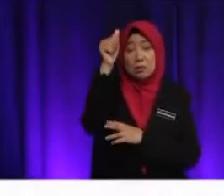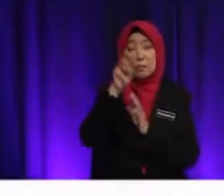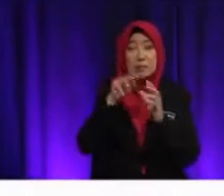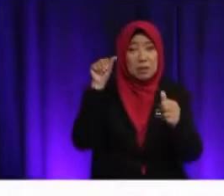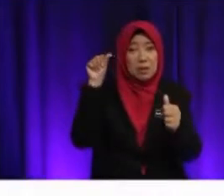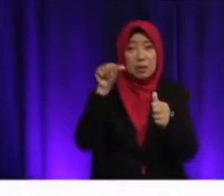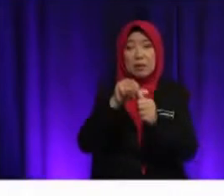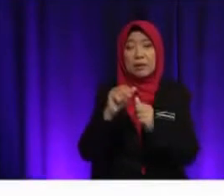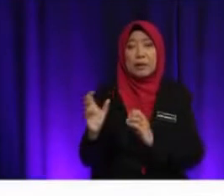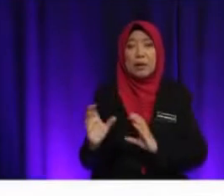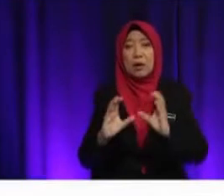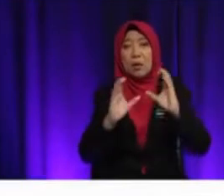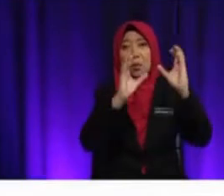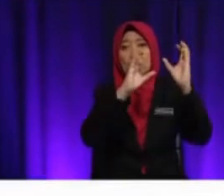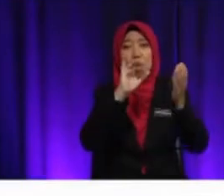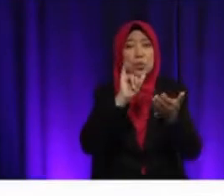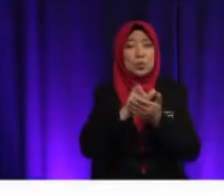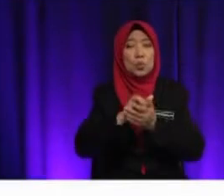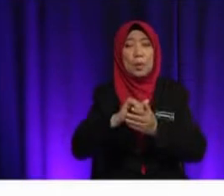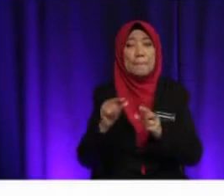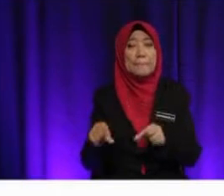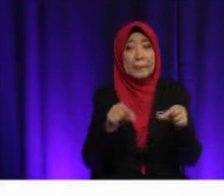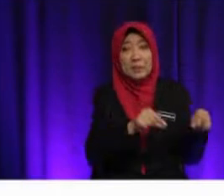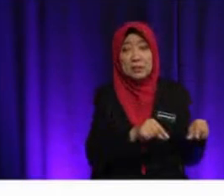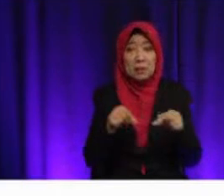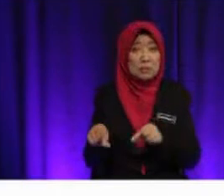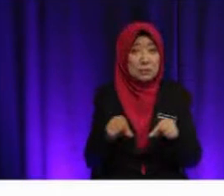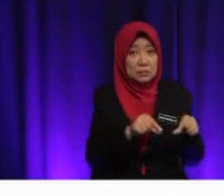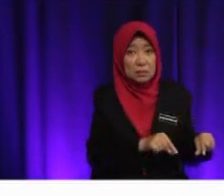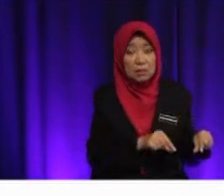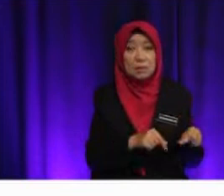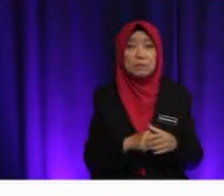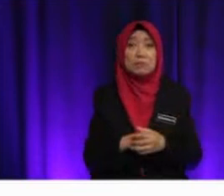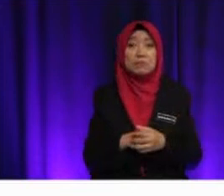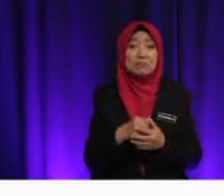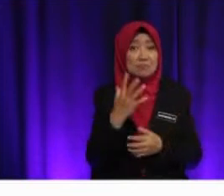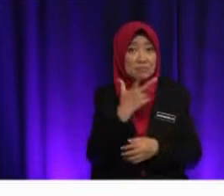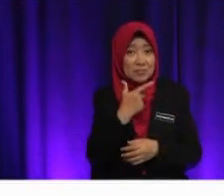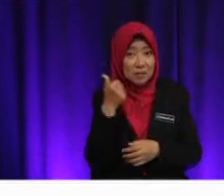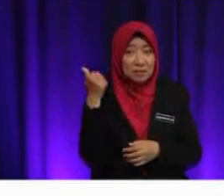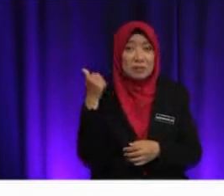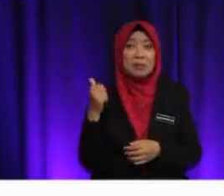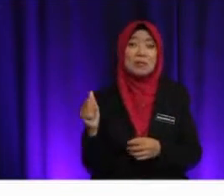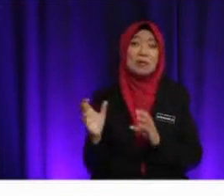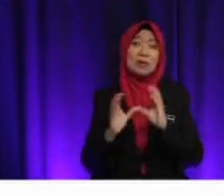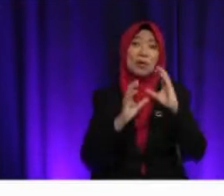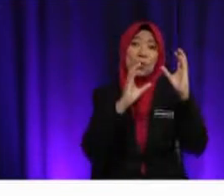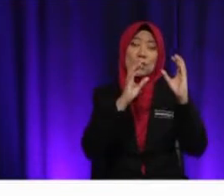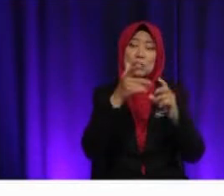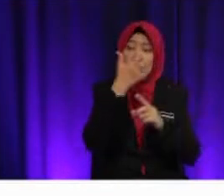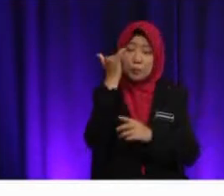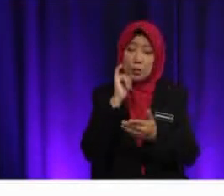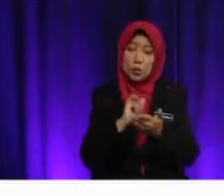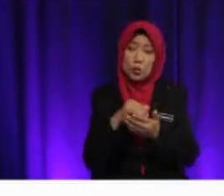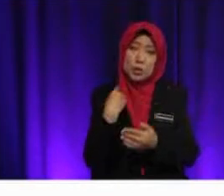mengarahkan awan-awan itu bergerak-gerak? Seronok kan kita tengok awan bergerak, masya-Allah, subhanallah. Cantik. Sebab itu kita tengok apa yang